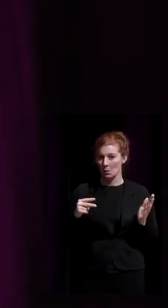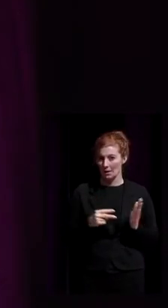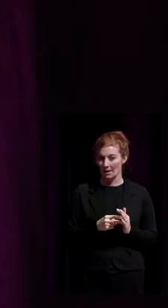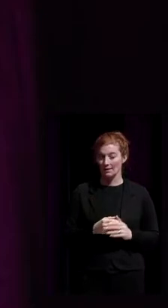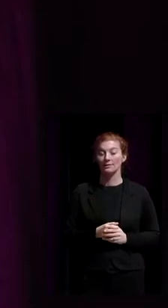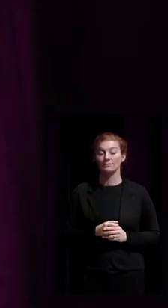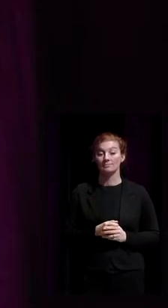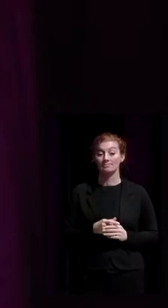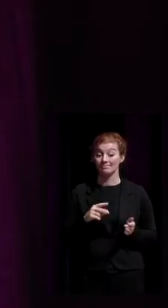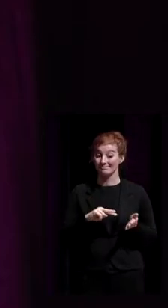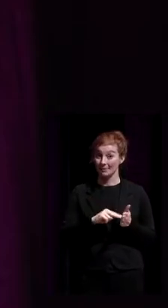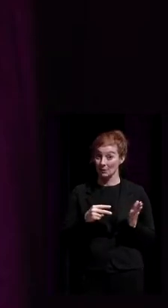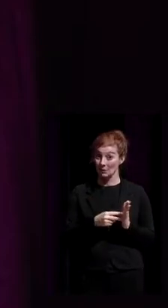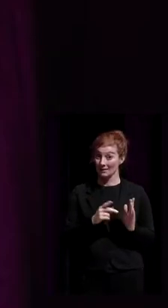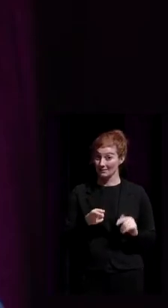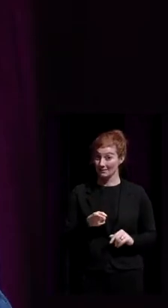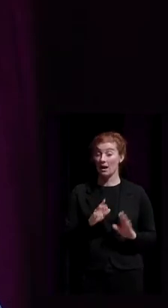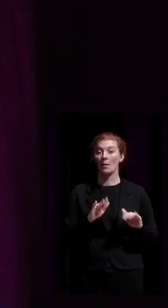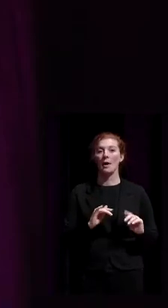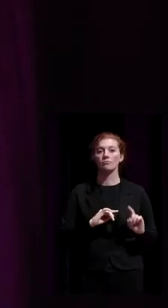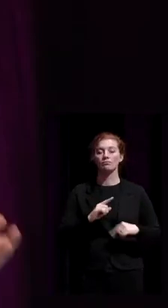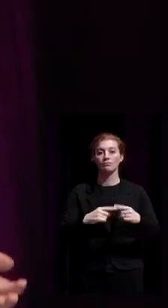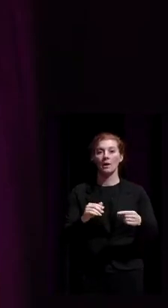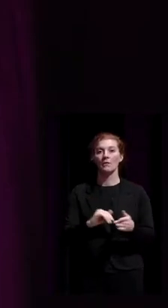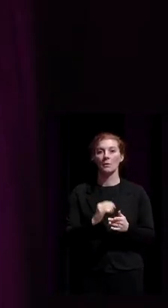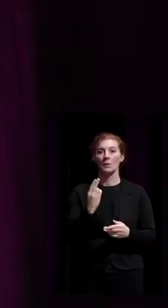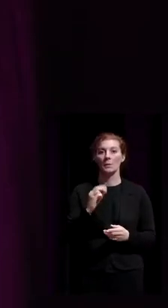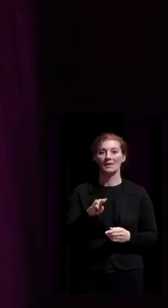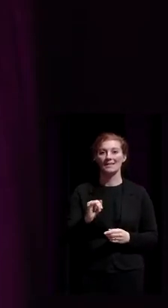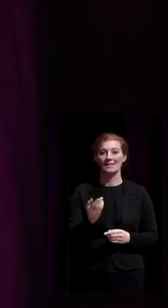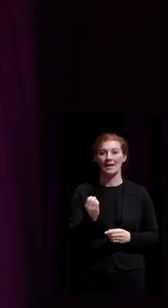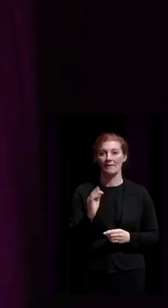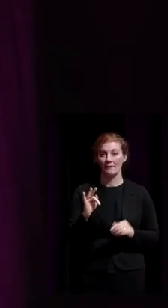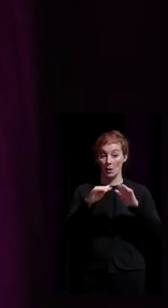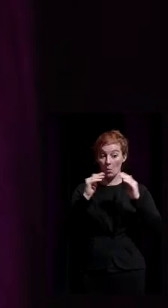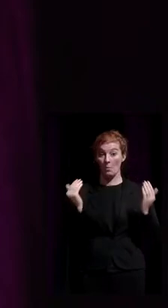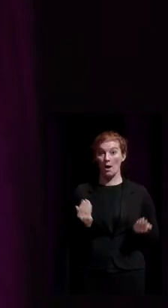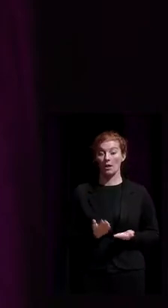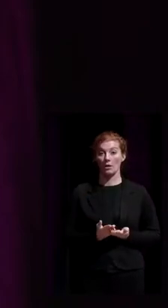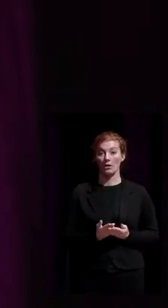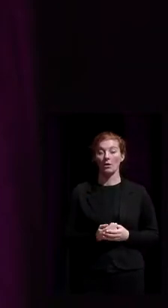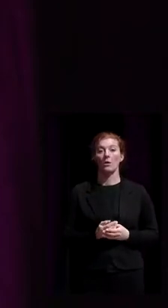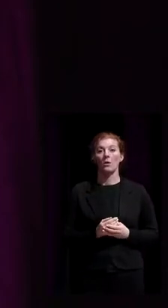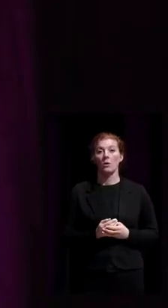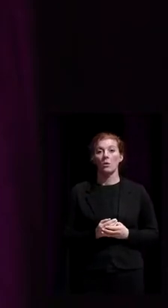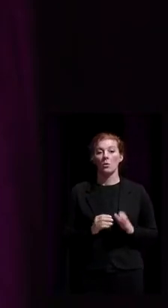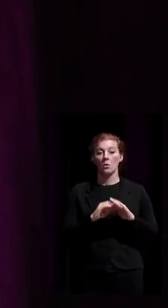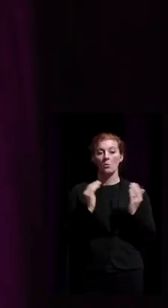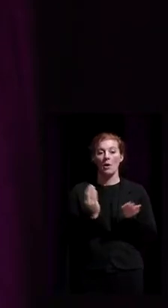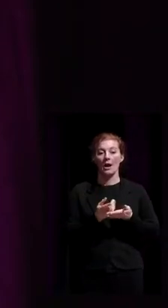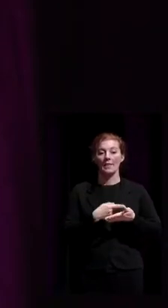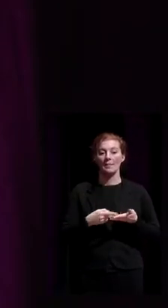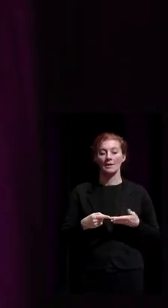en metod som är utvecklad av UNICEF globalt. Och den globala benämningen är